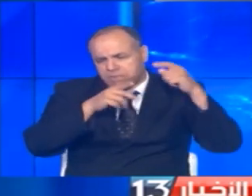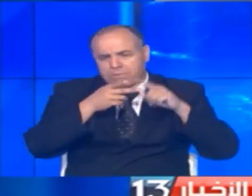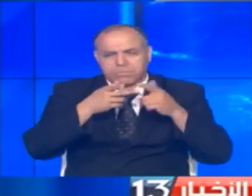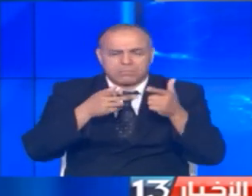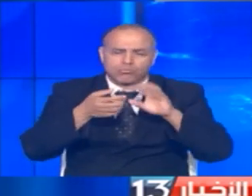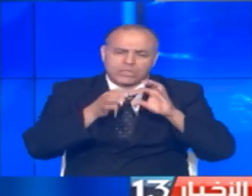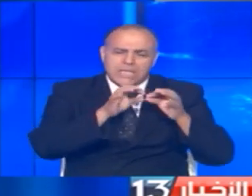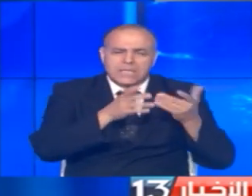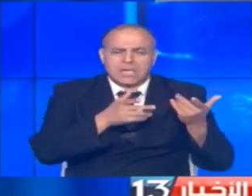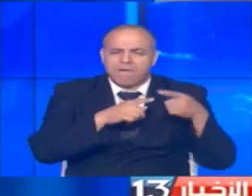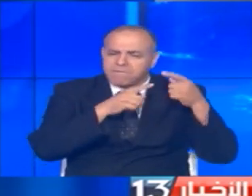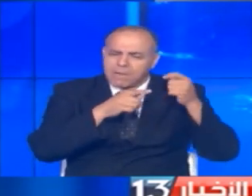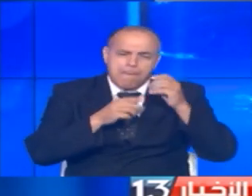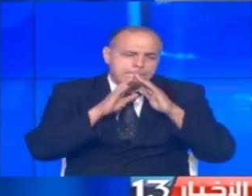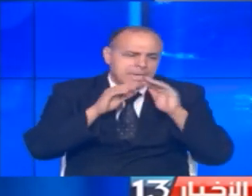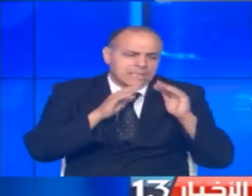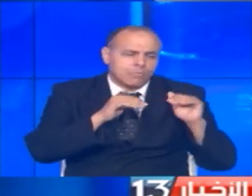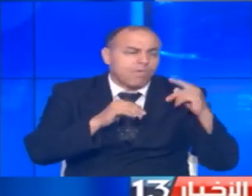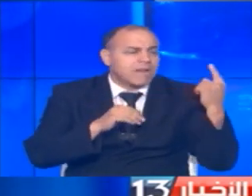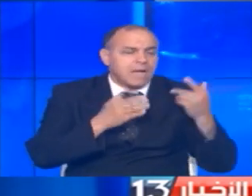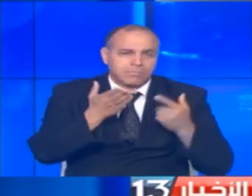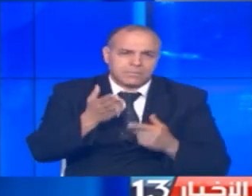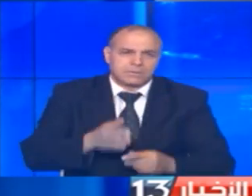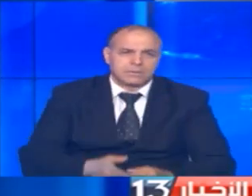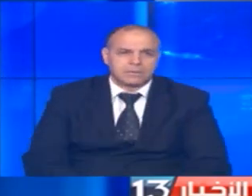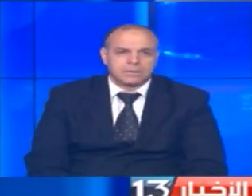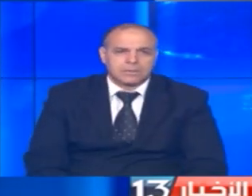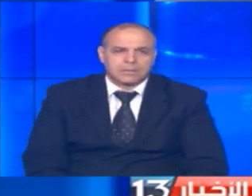من المسلسلات والأفلام المصرية والعالمية.